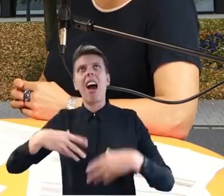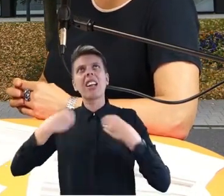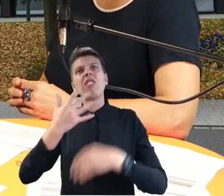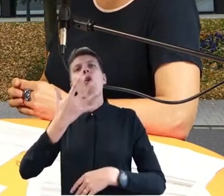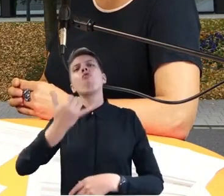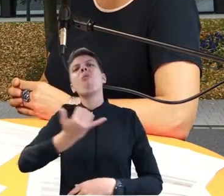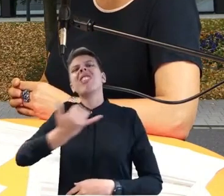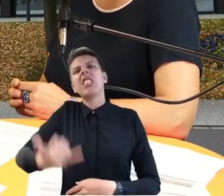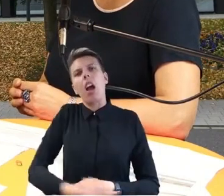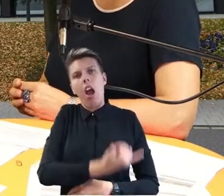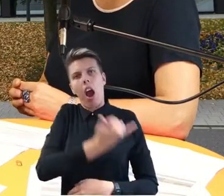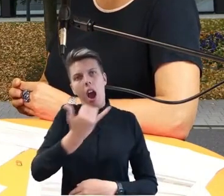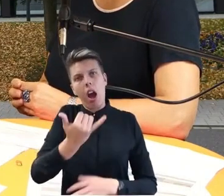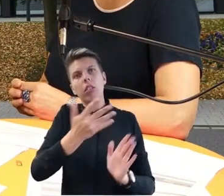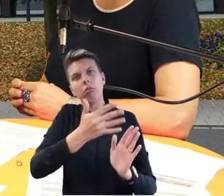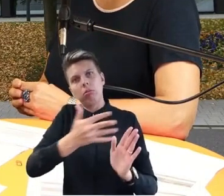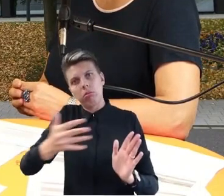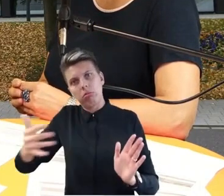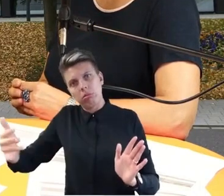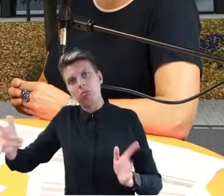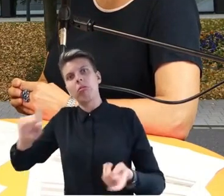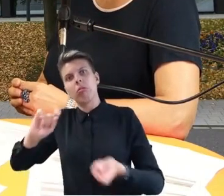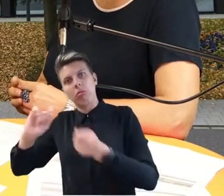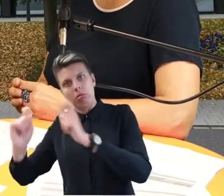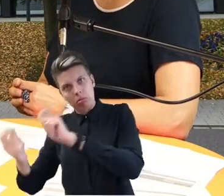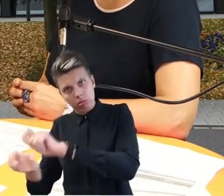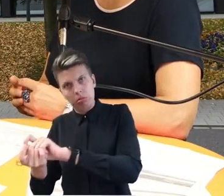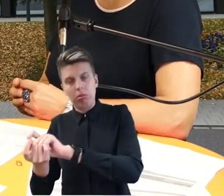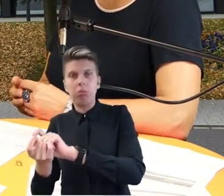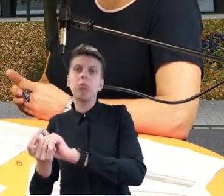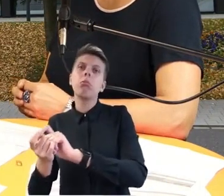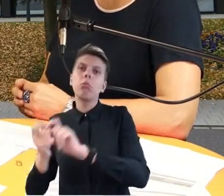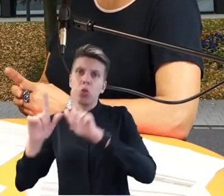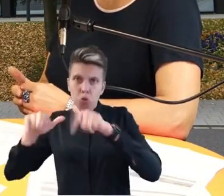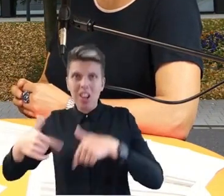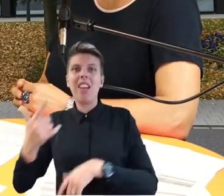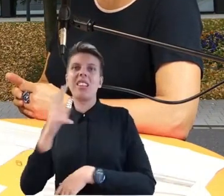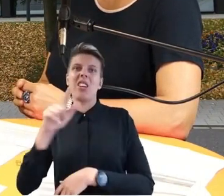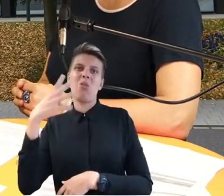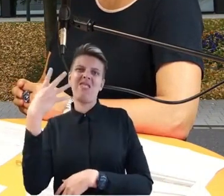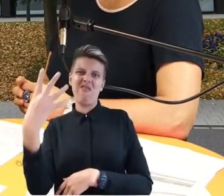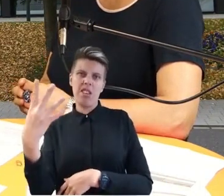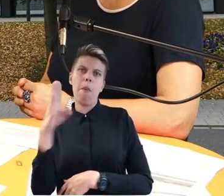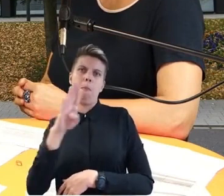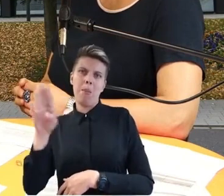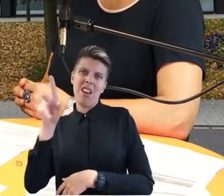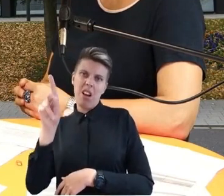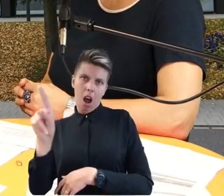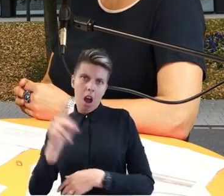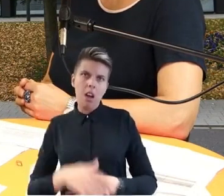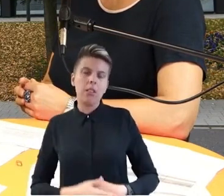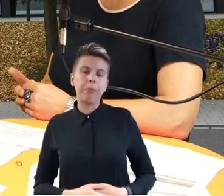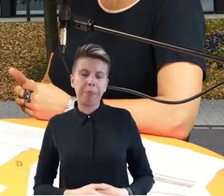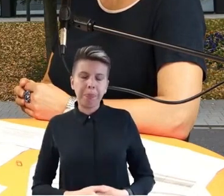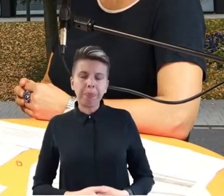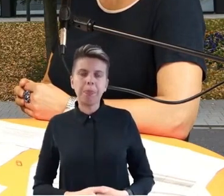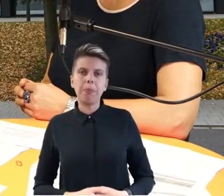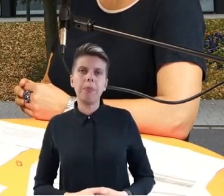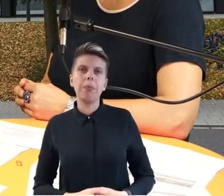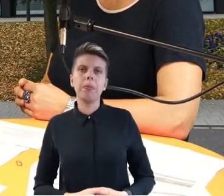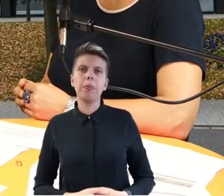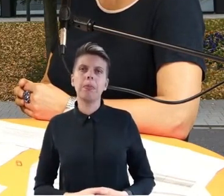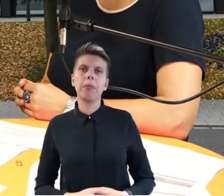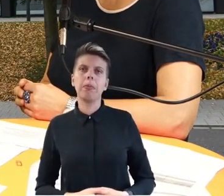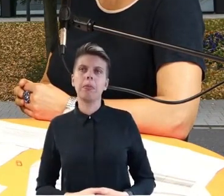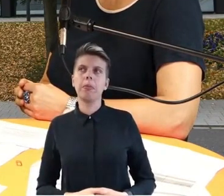der form wie wir sie jetzt haben im prinzip mit mit start 2004 bbk wir haben